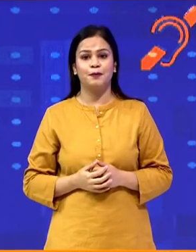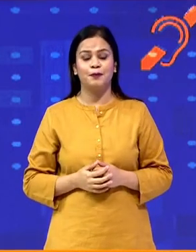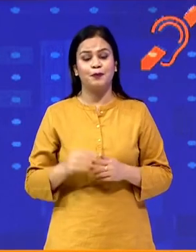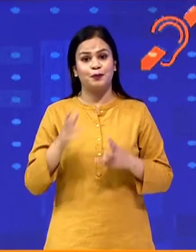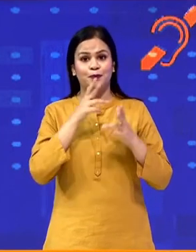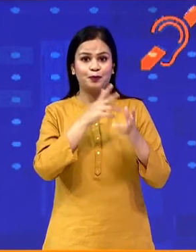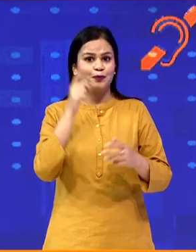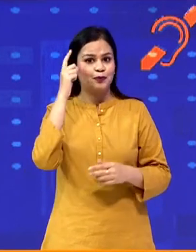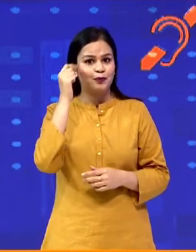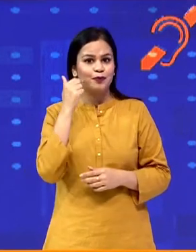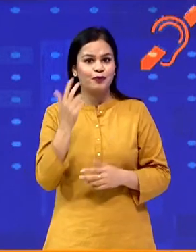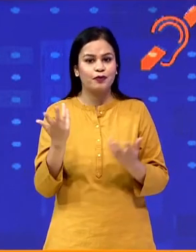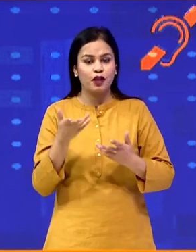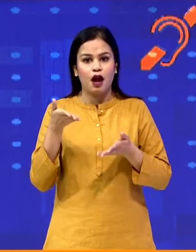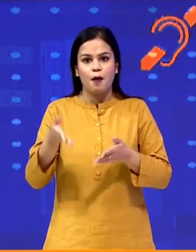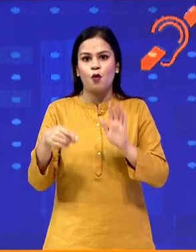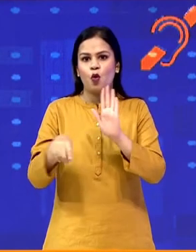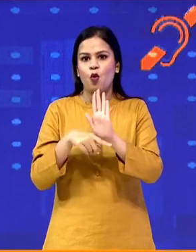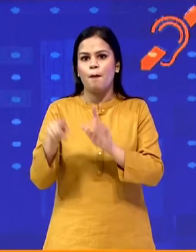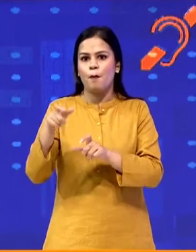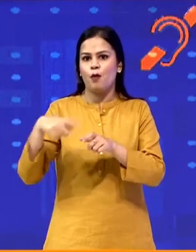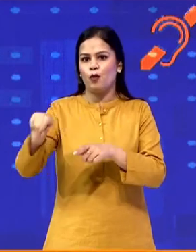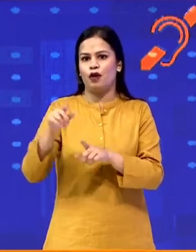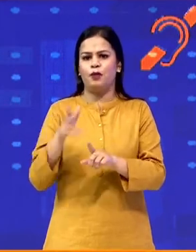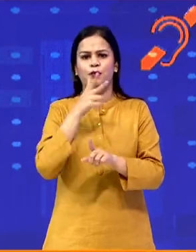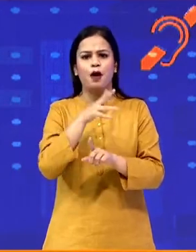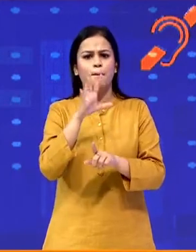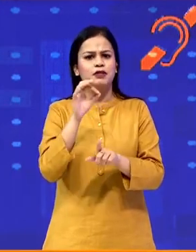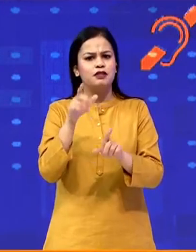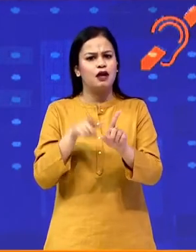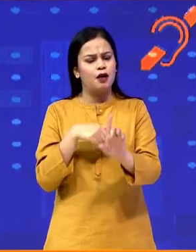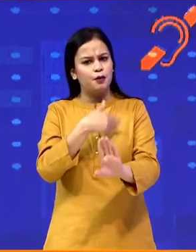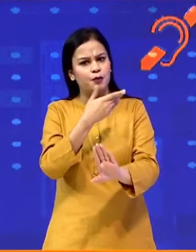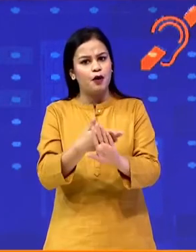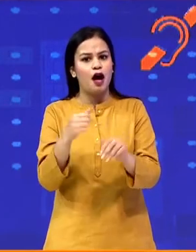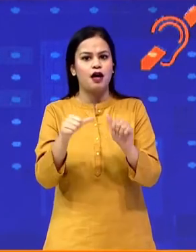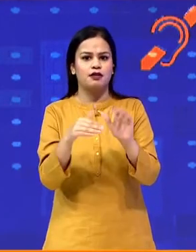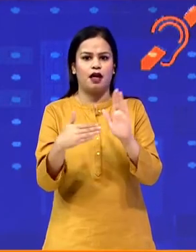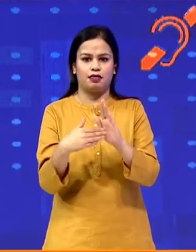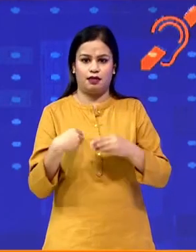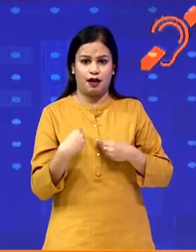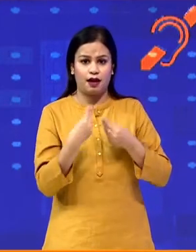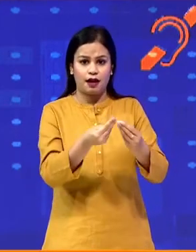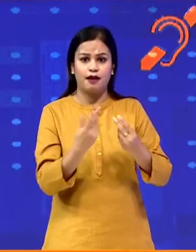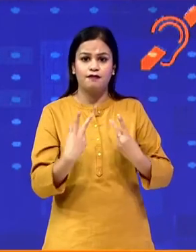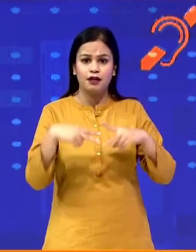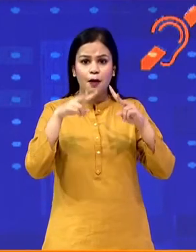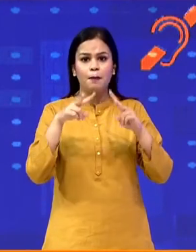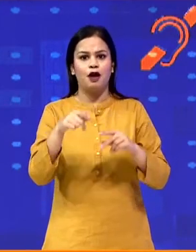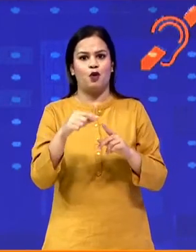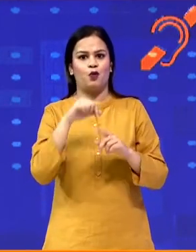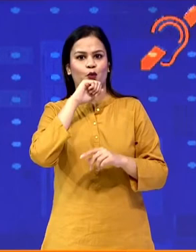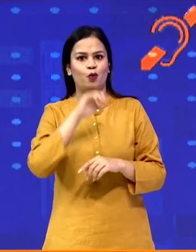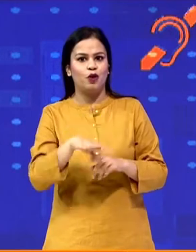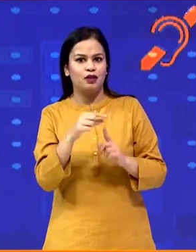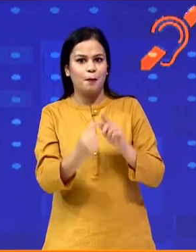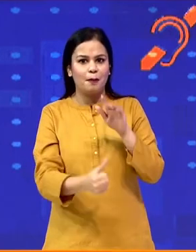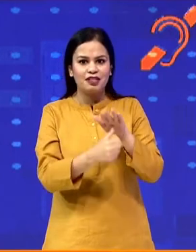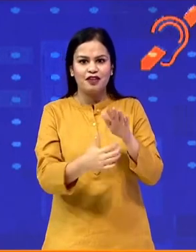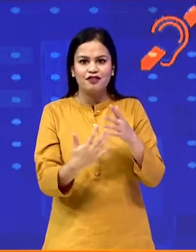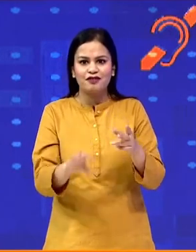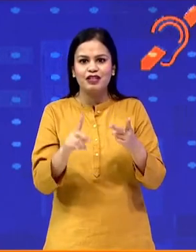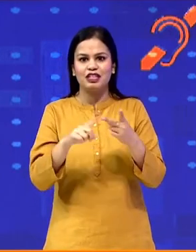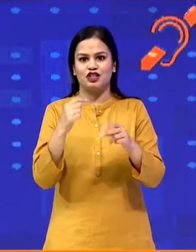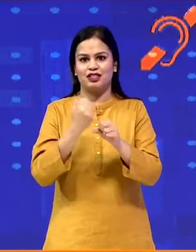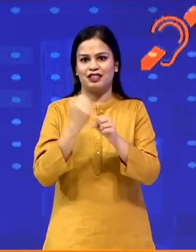का रहे हैं की 50 साल में कांग्रेस ने अपने को क्या नहीं दिया रिकॉर्ड टाइम जल्द